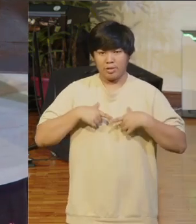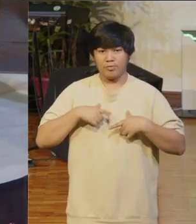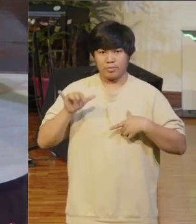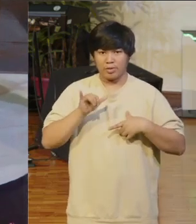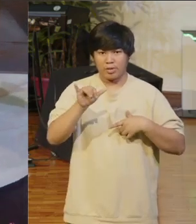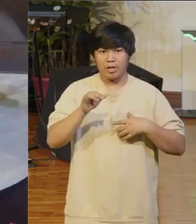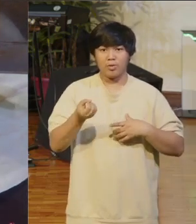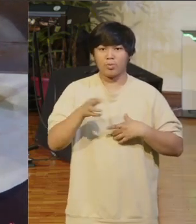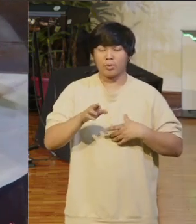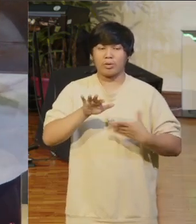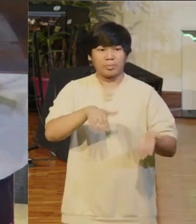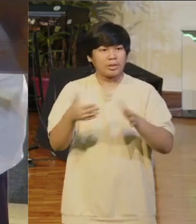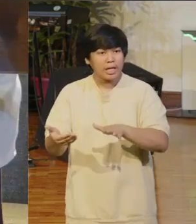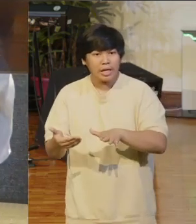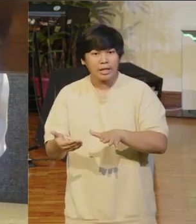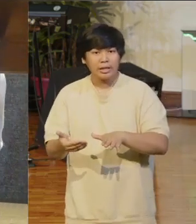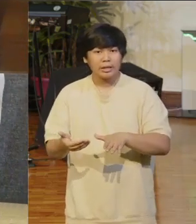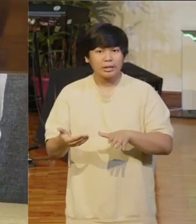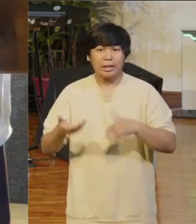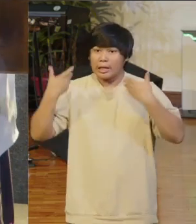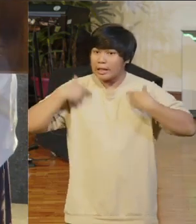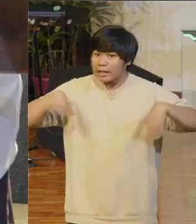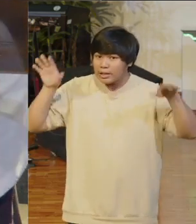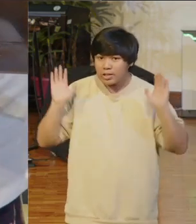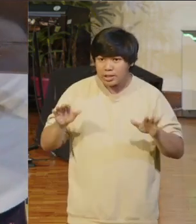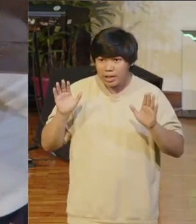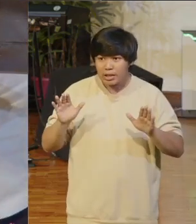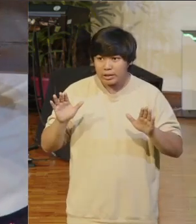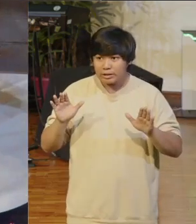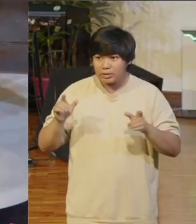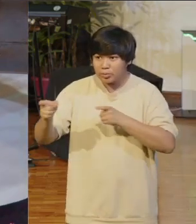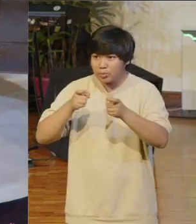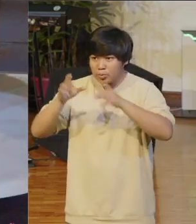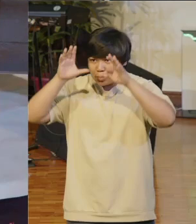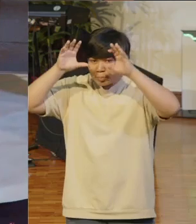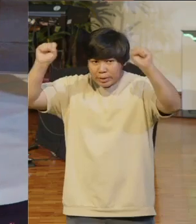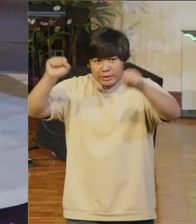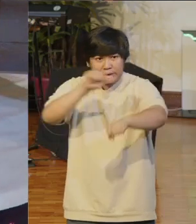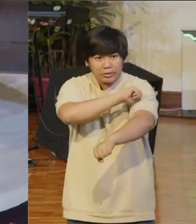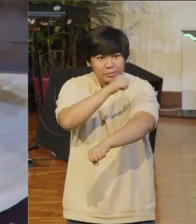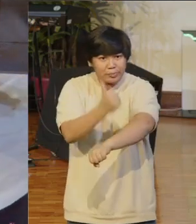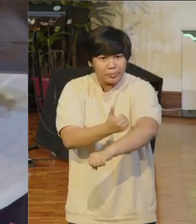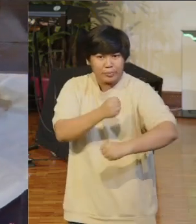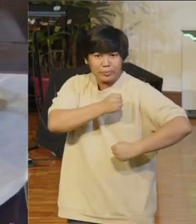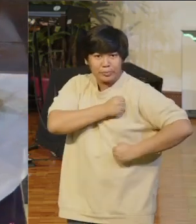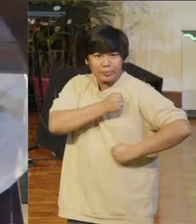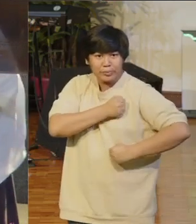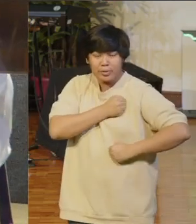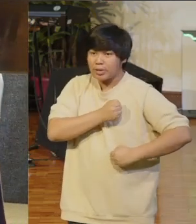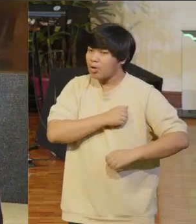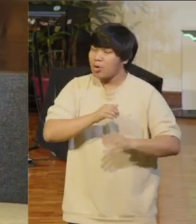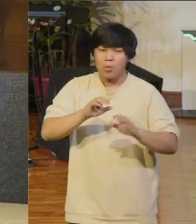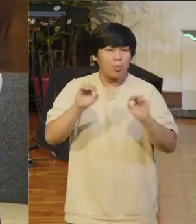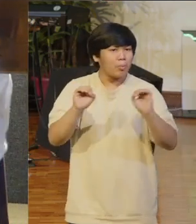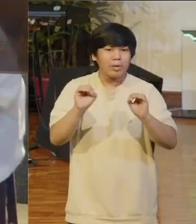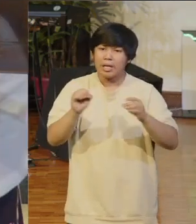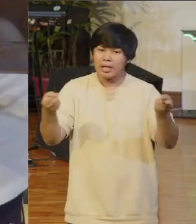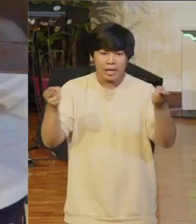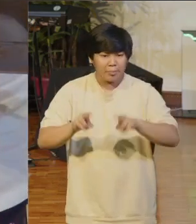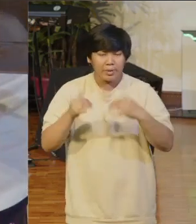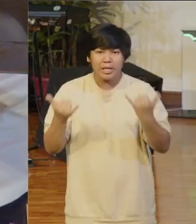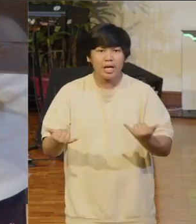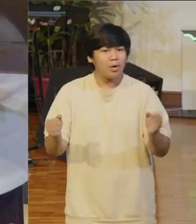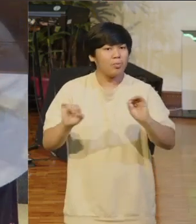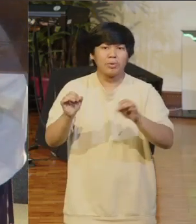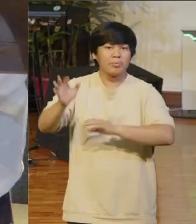ito, nor angels, nor rulers, nor things present, nor things to